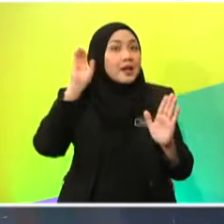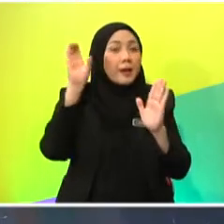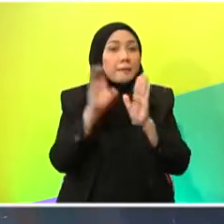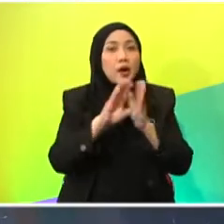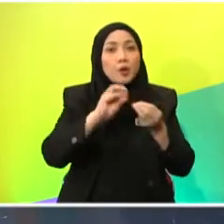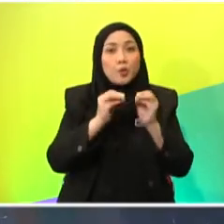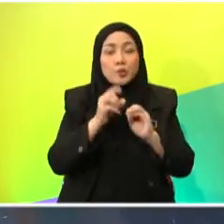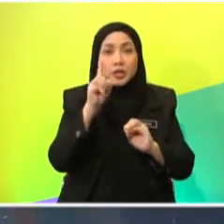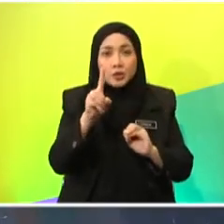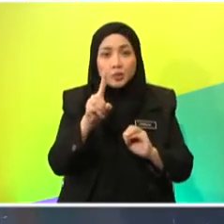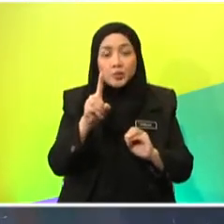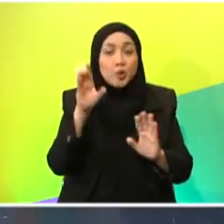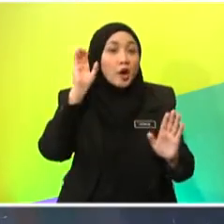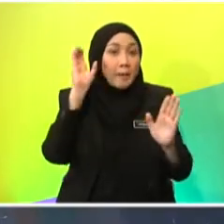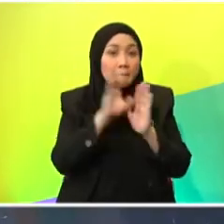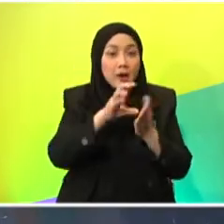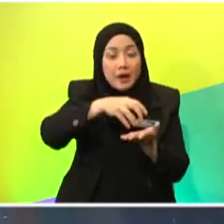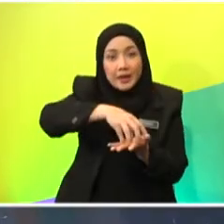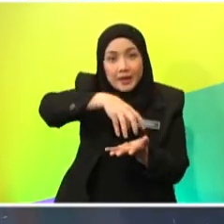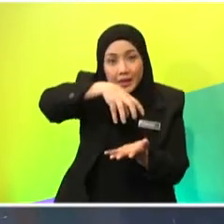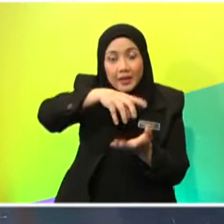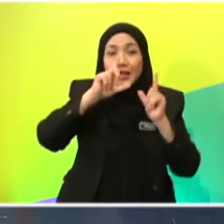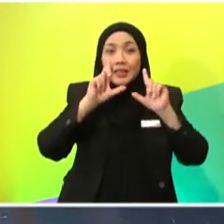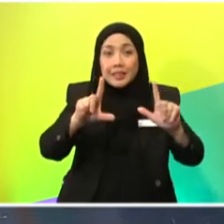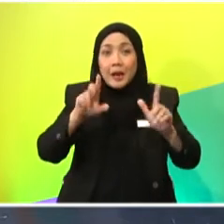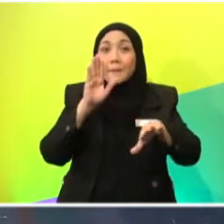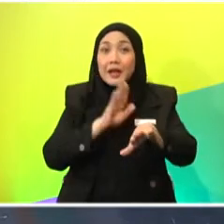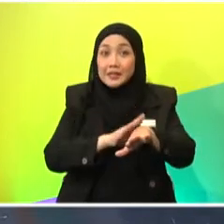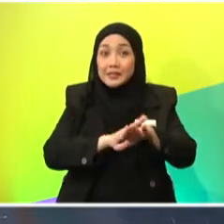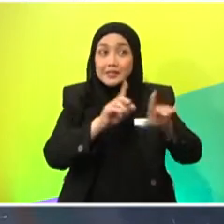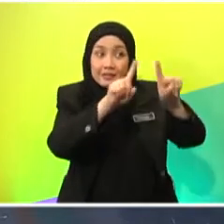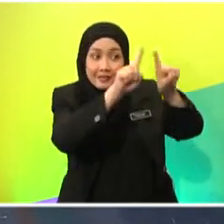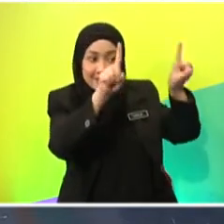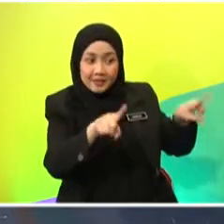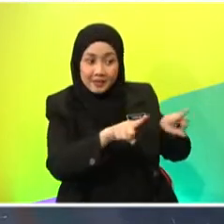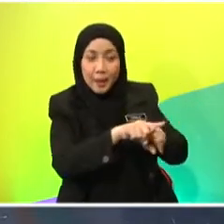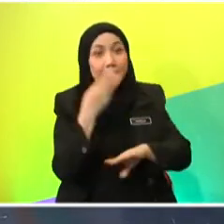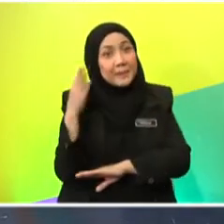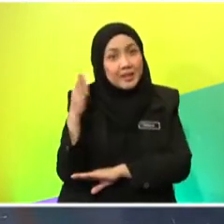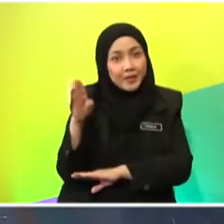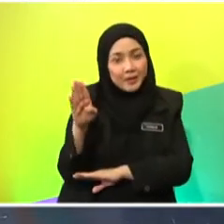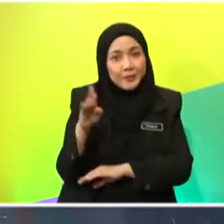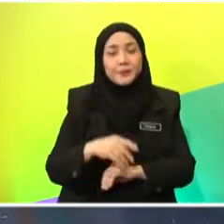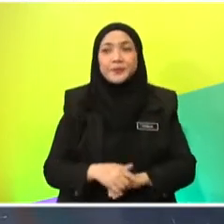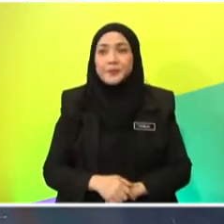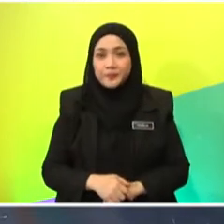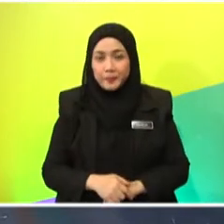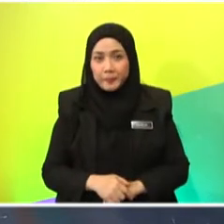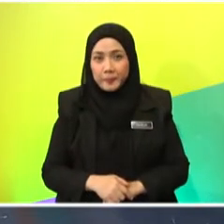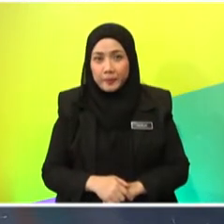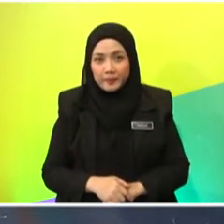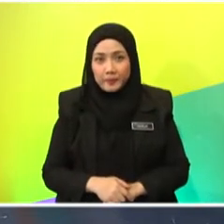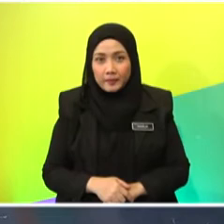make Adek atasannya sangat Oh iya by gonda ke-1 toymina dp2d